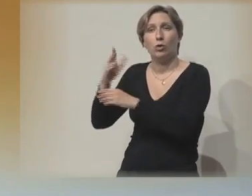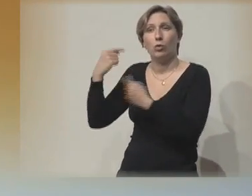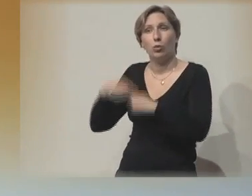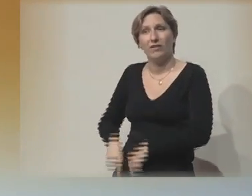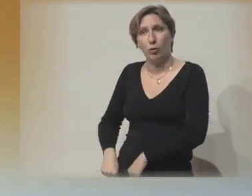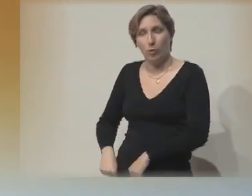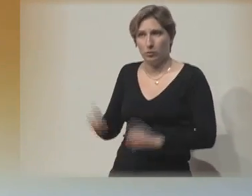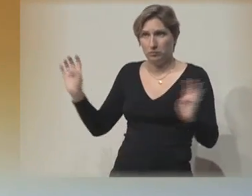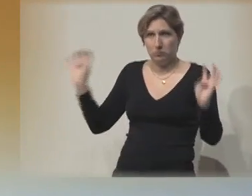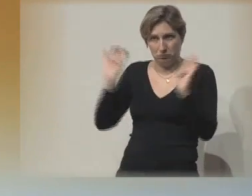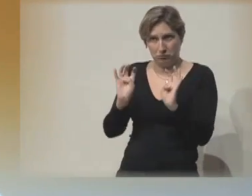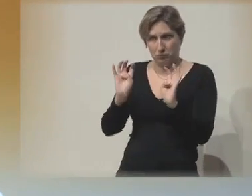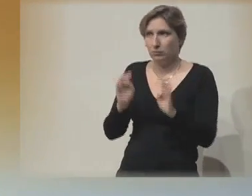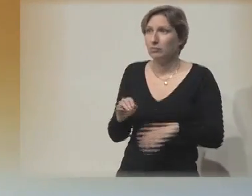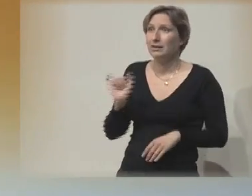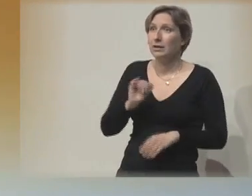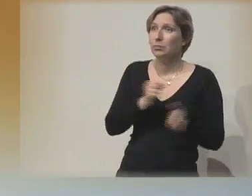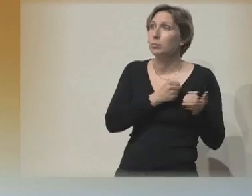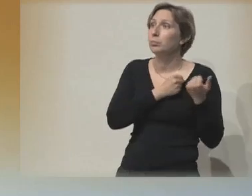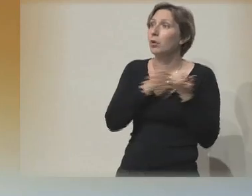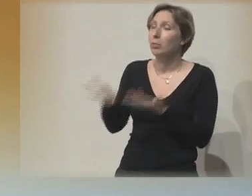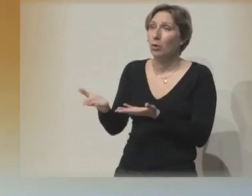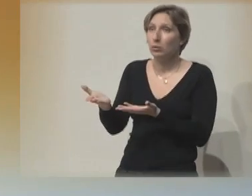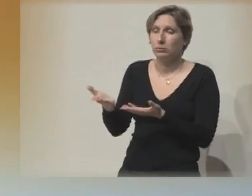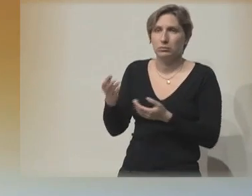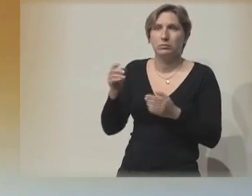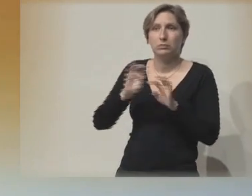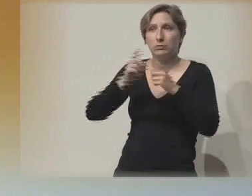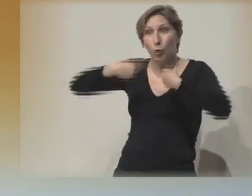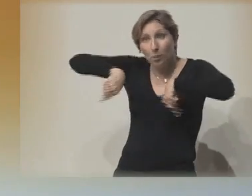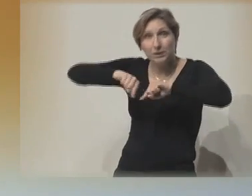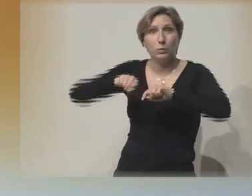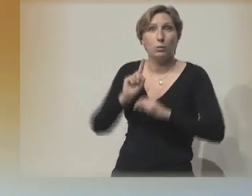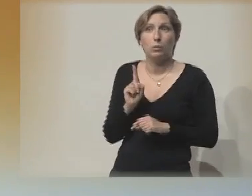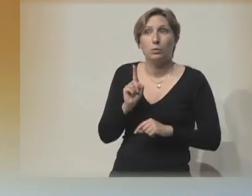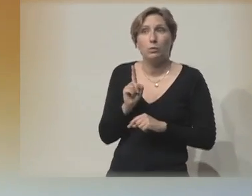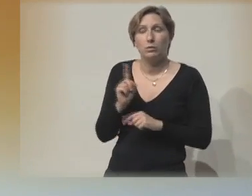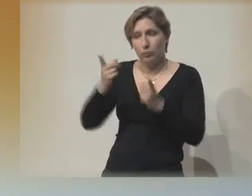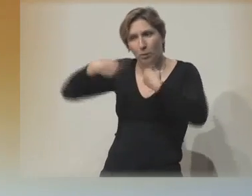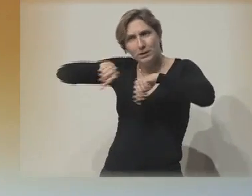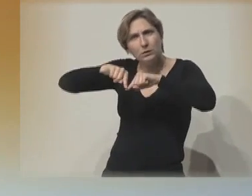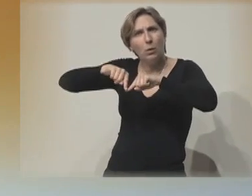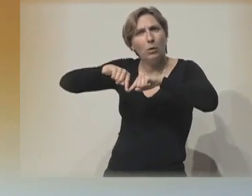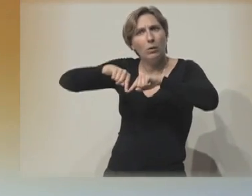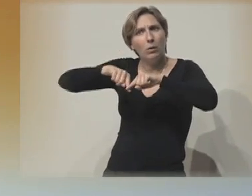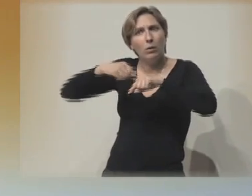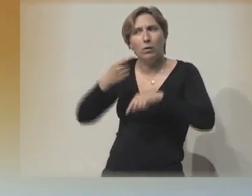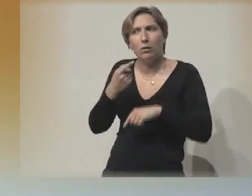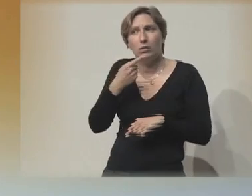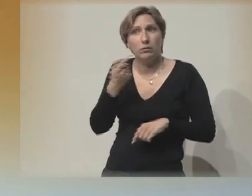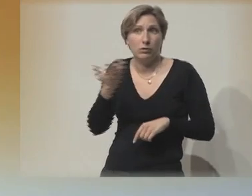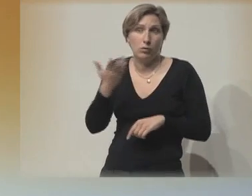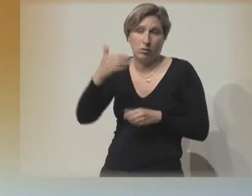Et qui propose les décisions à prendre, c'est ce qu'on appelle la Commission, c'est-à-dire la Commission,